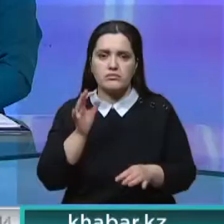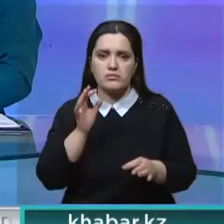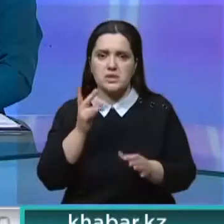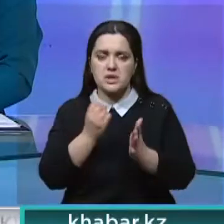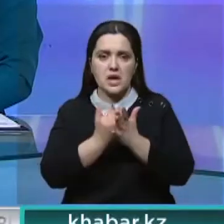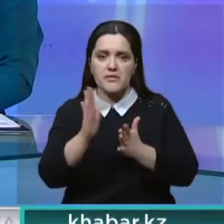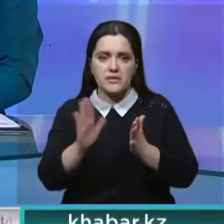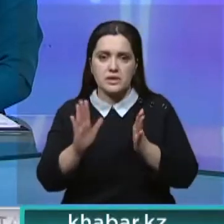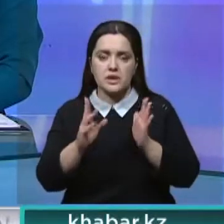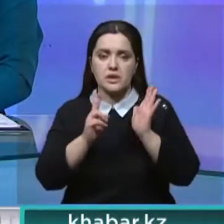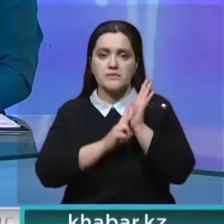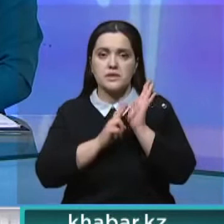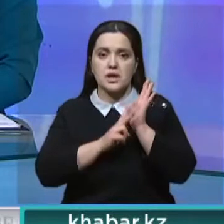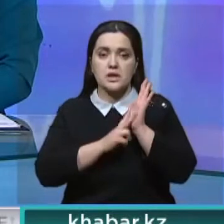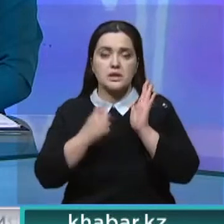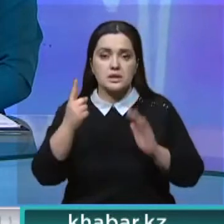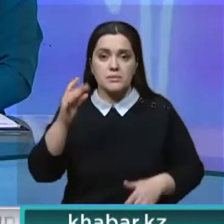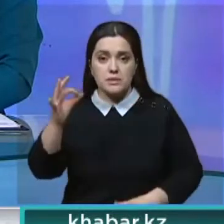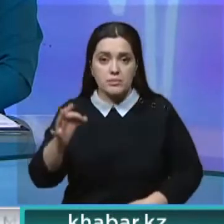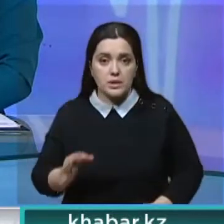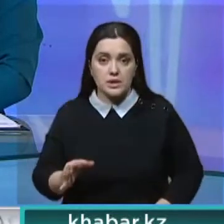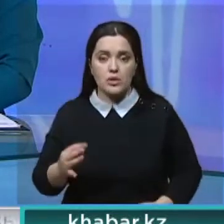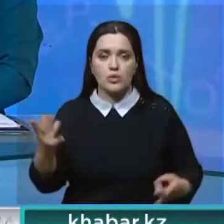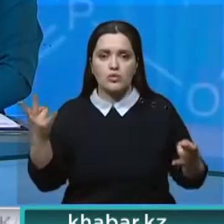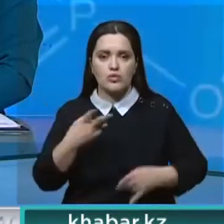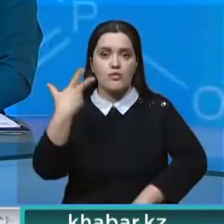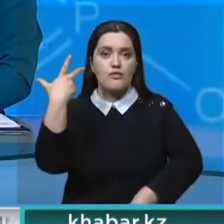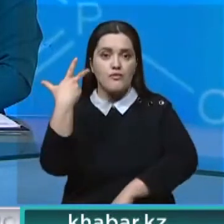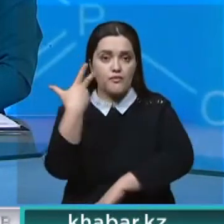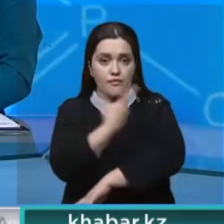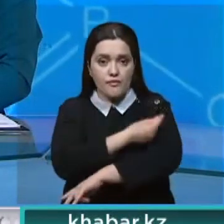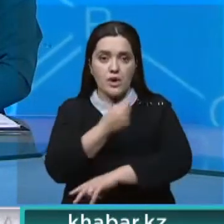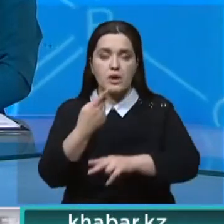санврач региона, довольно невысокие темпы. 71% от